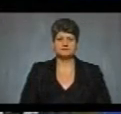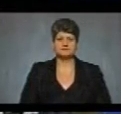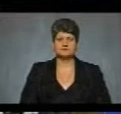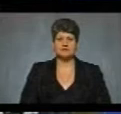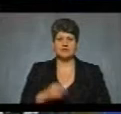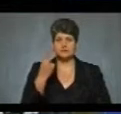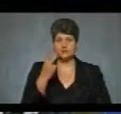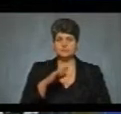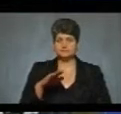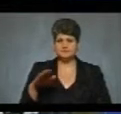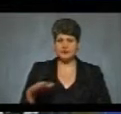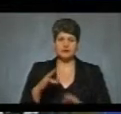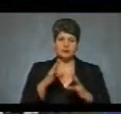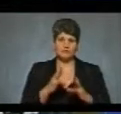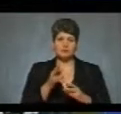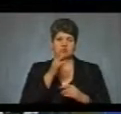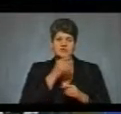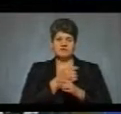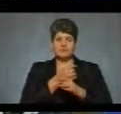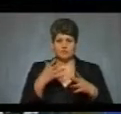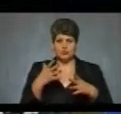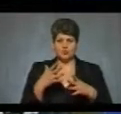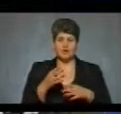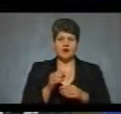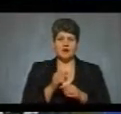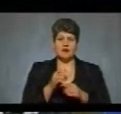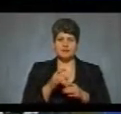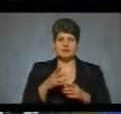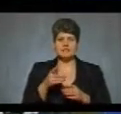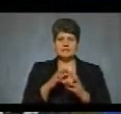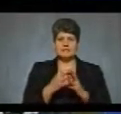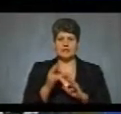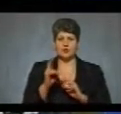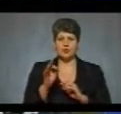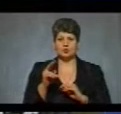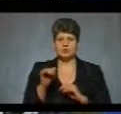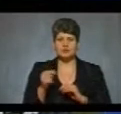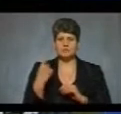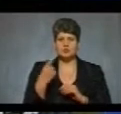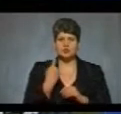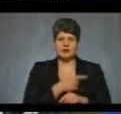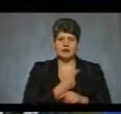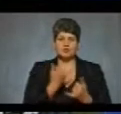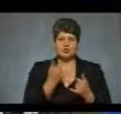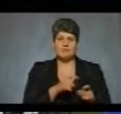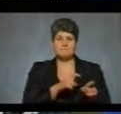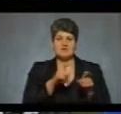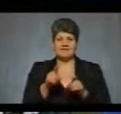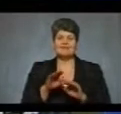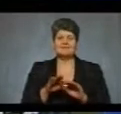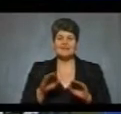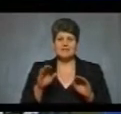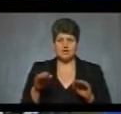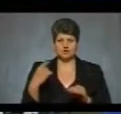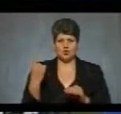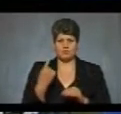Двох підлітків, які травмувалися під час вибуху гранати у селі Колодіївка, з обласної університетської лікарні сьогодні перевели до дитячої